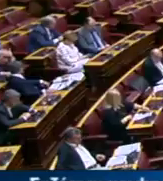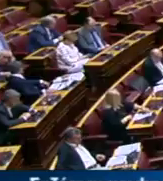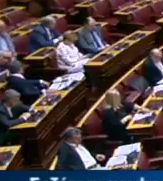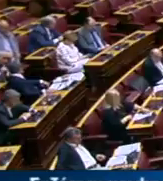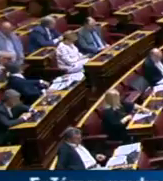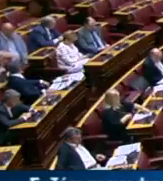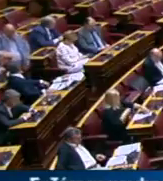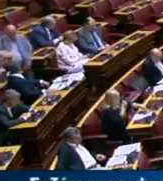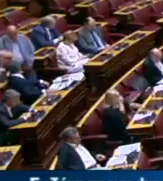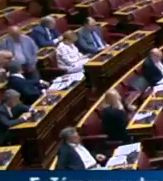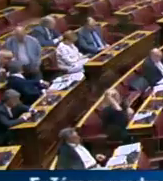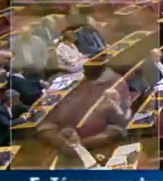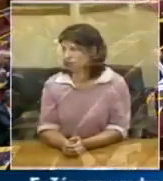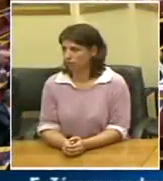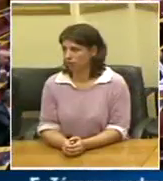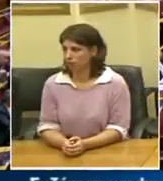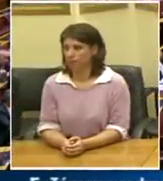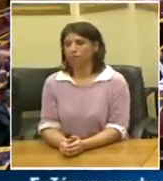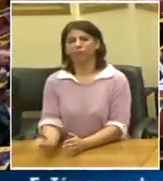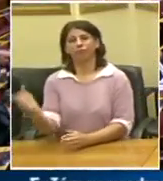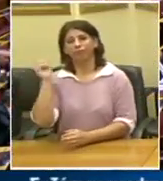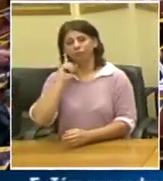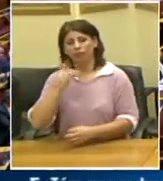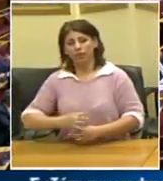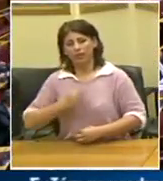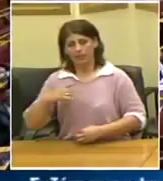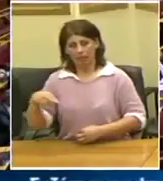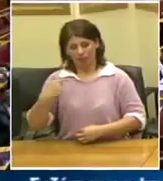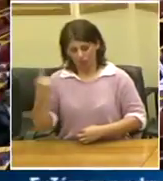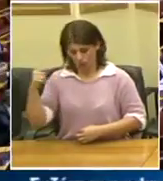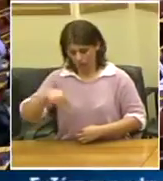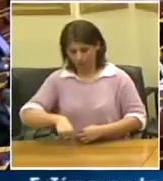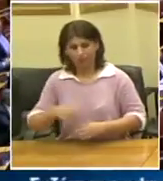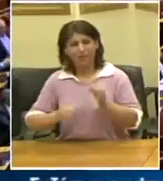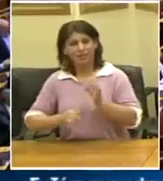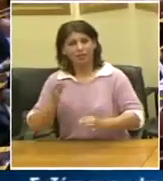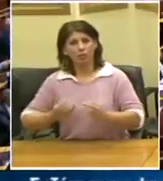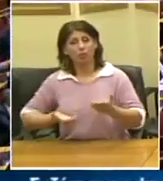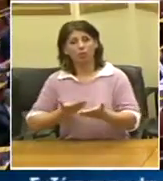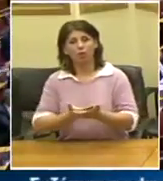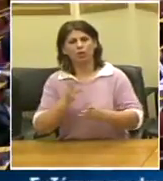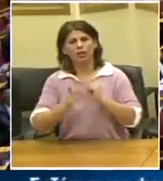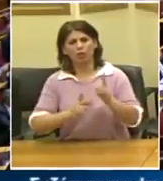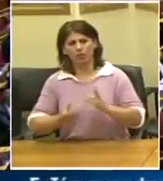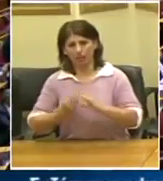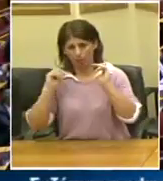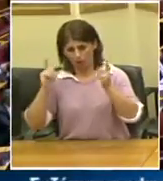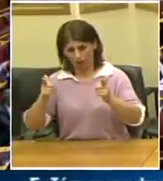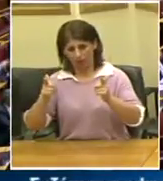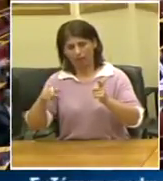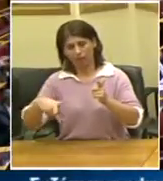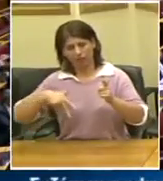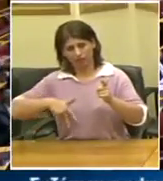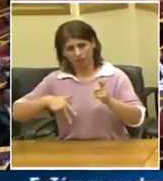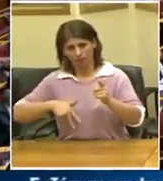Ευχαριστώ. Κυρίες και κύριοι συνάδελφοι, βρισκόμαστε σήμερα εδώ για να συζητήσουμε την πρόταση μορφής της Νέας Δημοκρατίας προς την κυβέρνηση με αφορμή